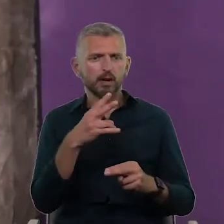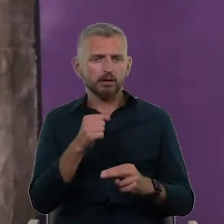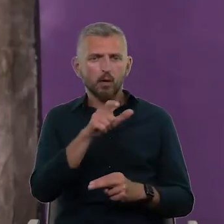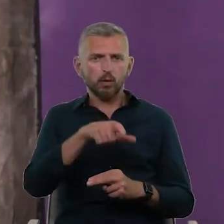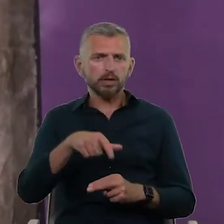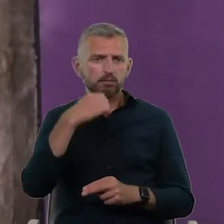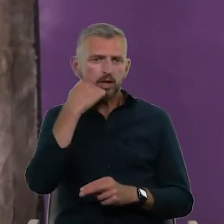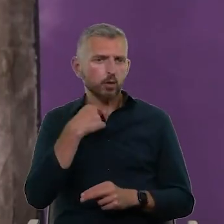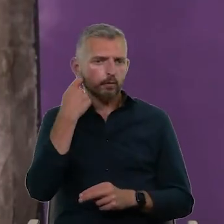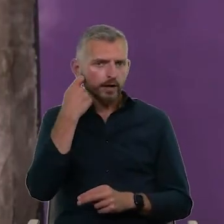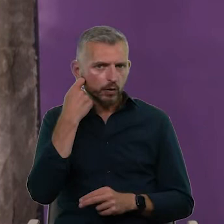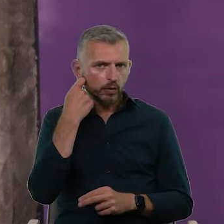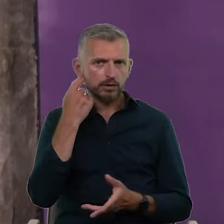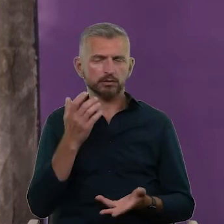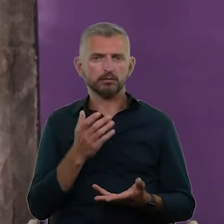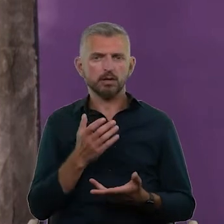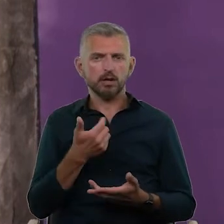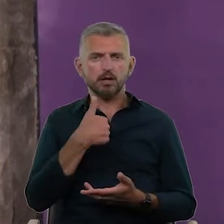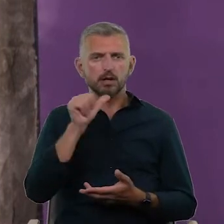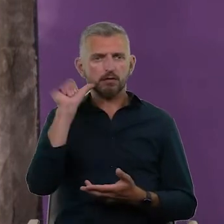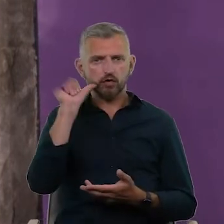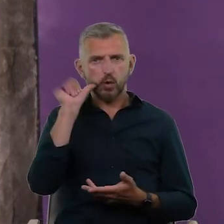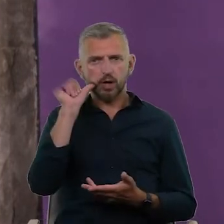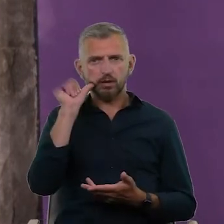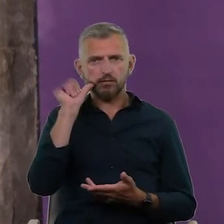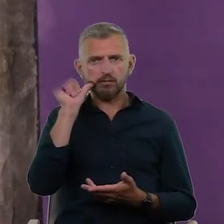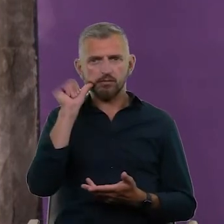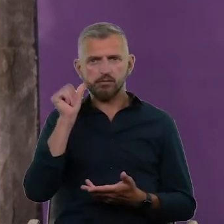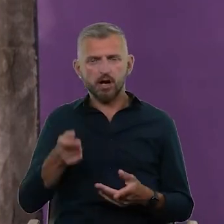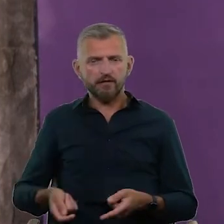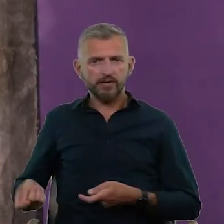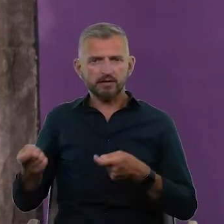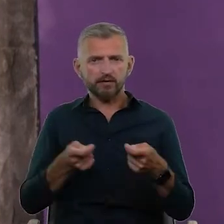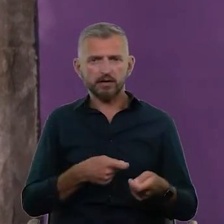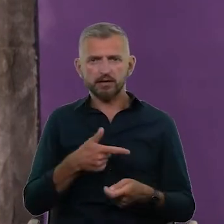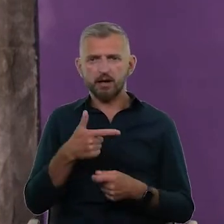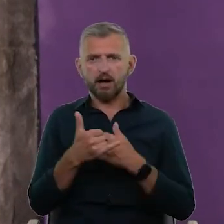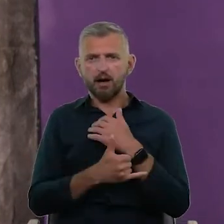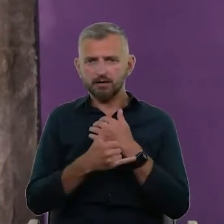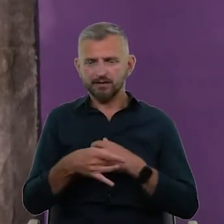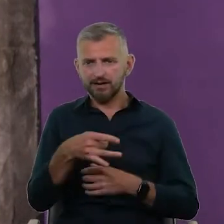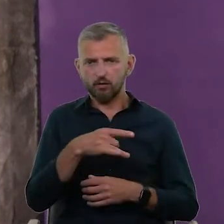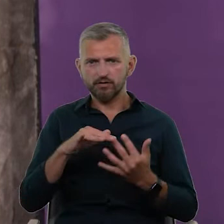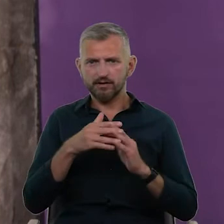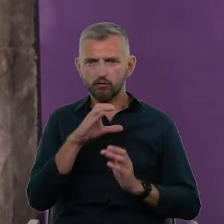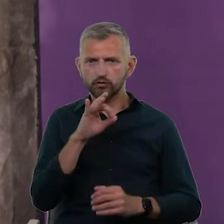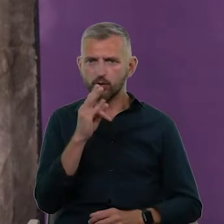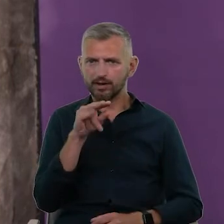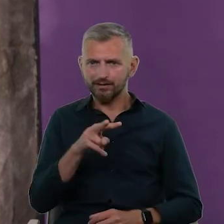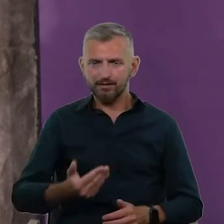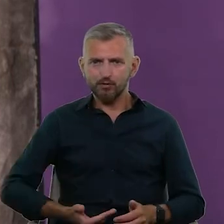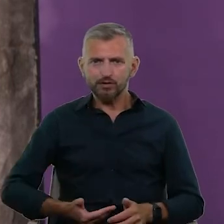осіб літнього віку. Вчора відвезли в Галицькому районі село Сотик, де проживає дуже